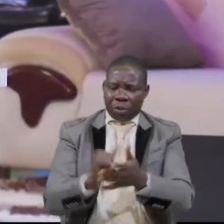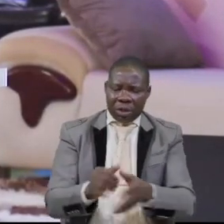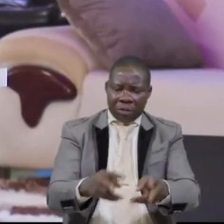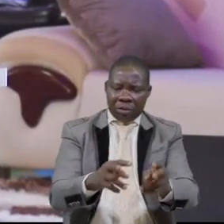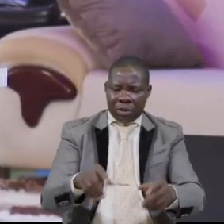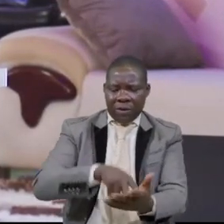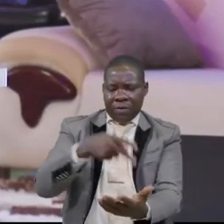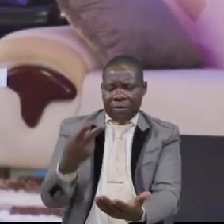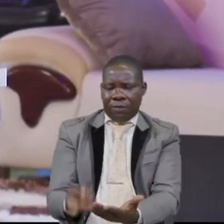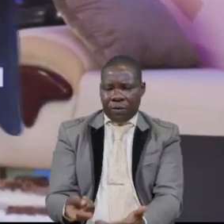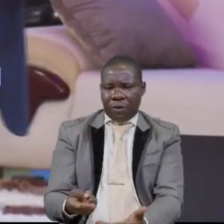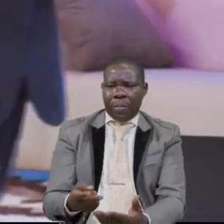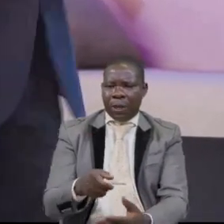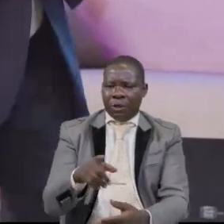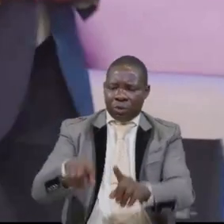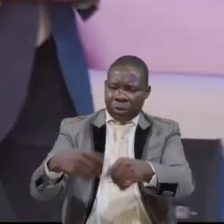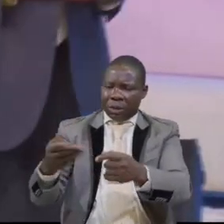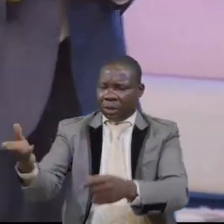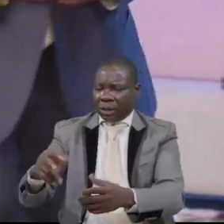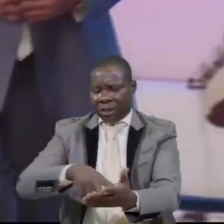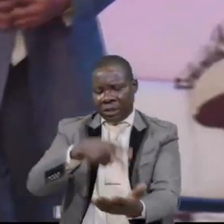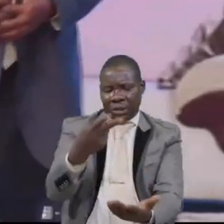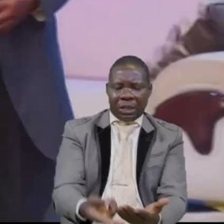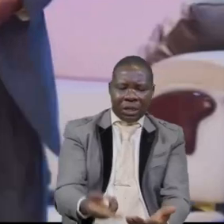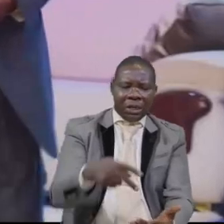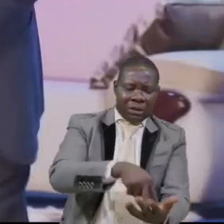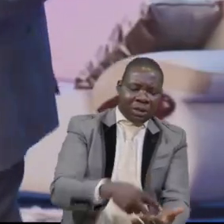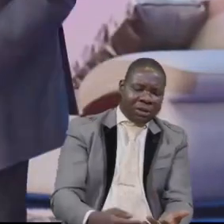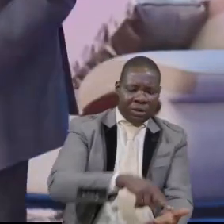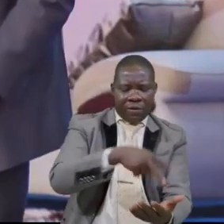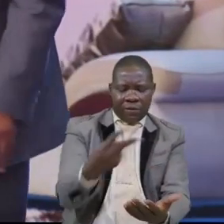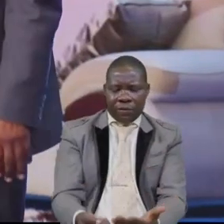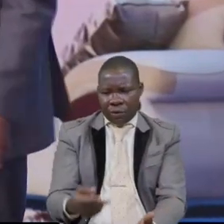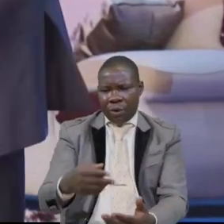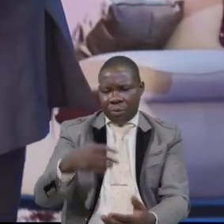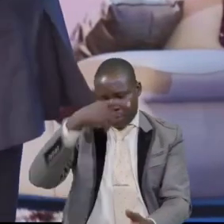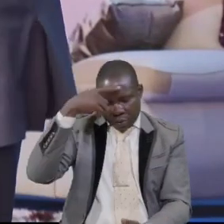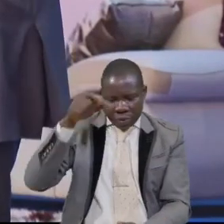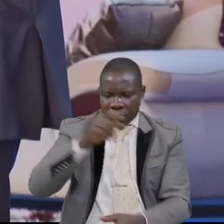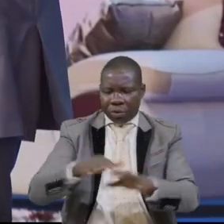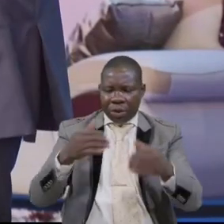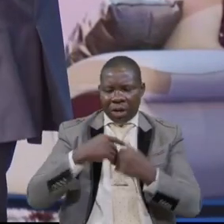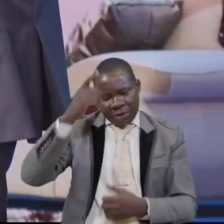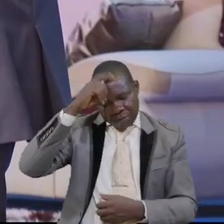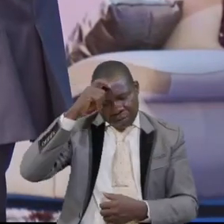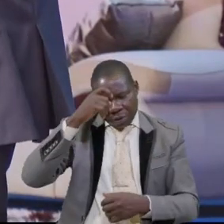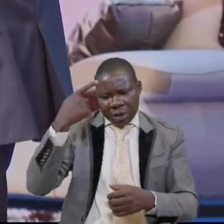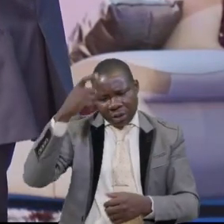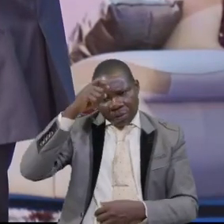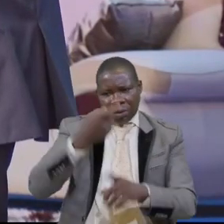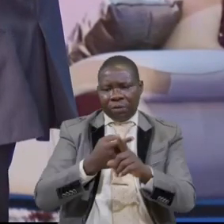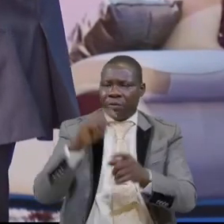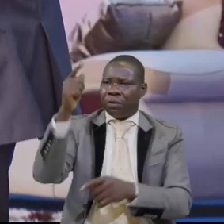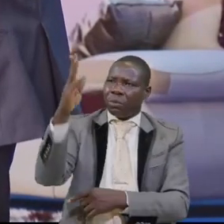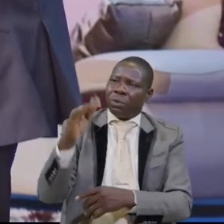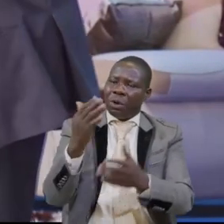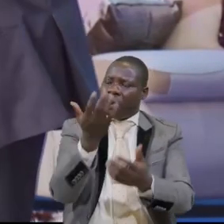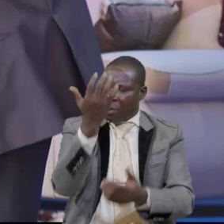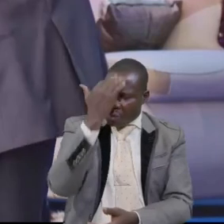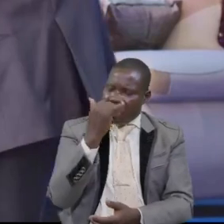Et tu tombes, tu te relèves, parce que tu n'as pas de la sagesse d'en haut. Pourquoi ne pas rester et